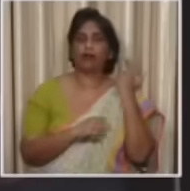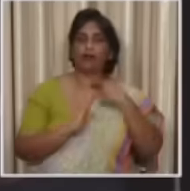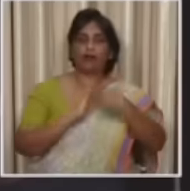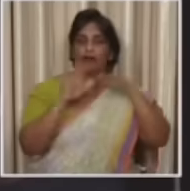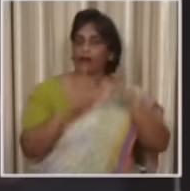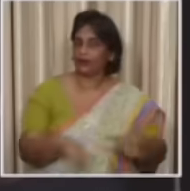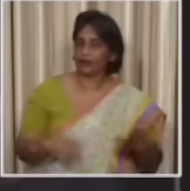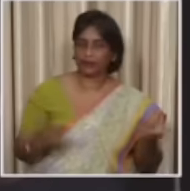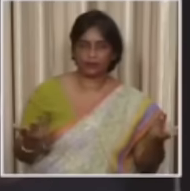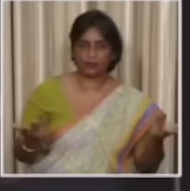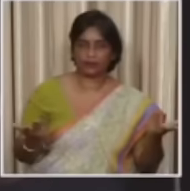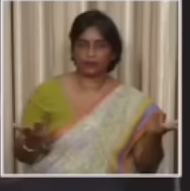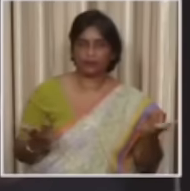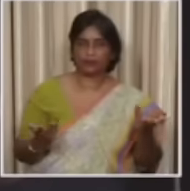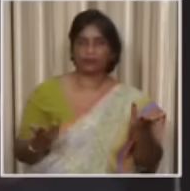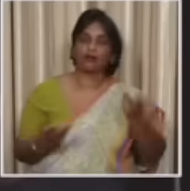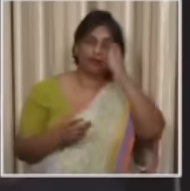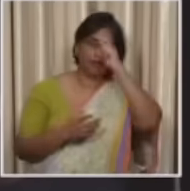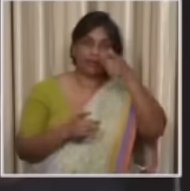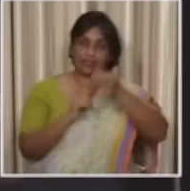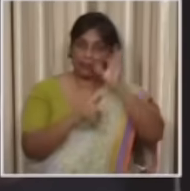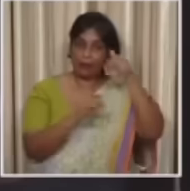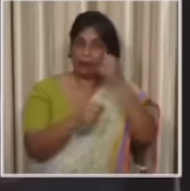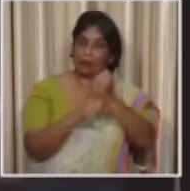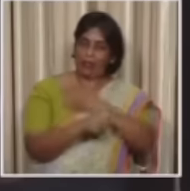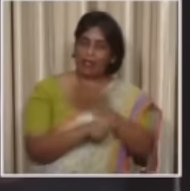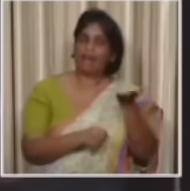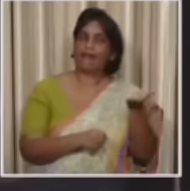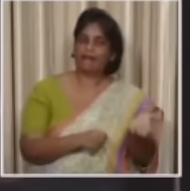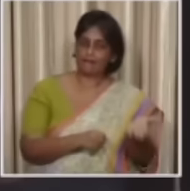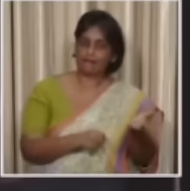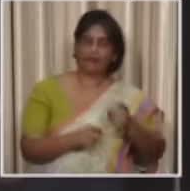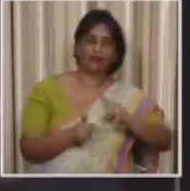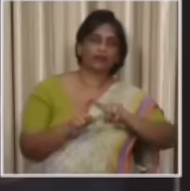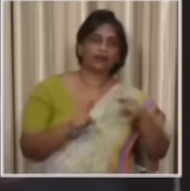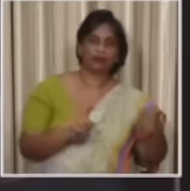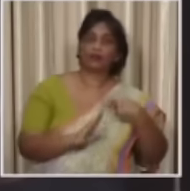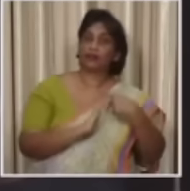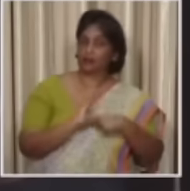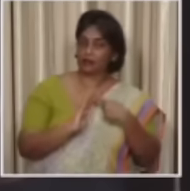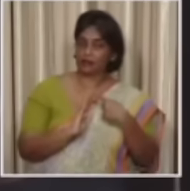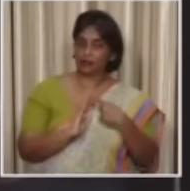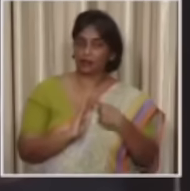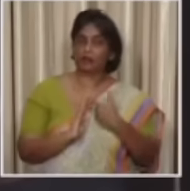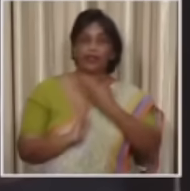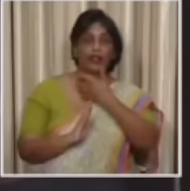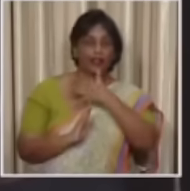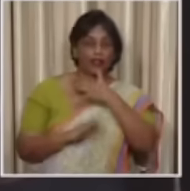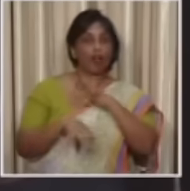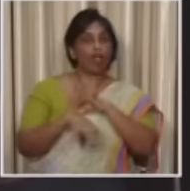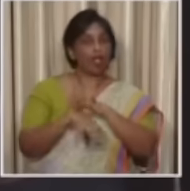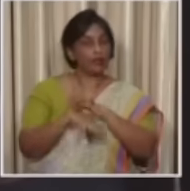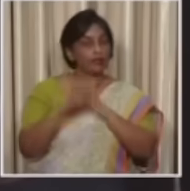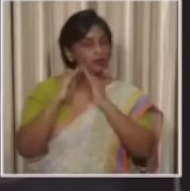තිරියේ. ඒ මහත්තයා තිරියයි. තව මේ රටේ ඉංගලන්තයේ